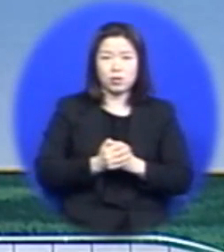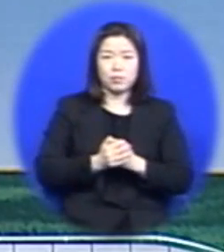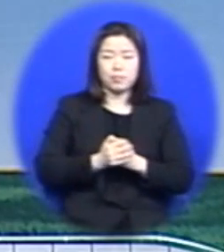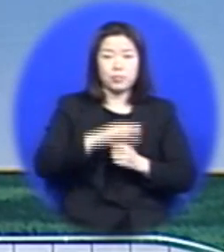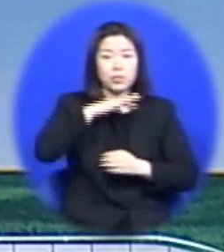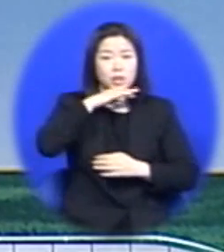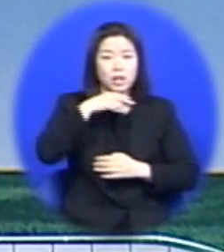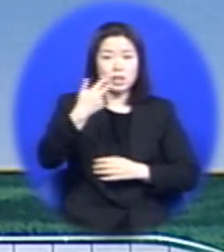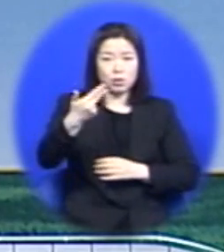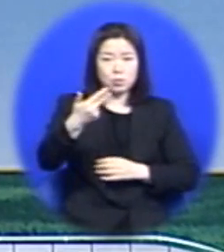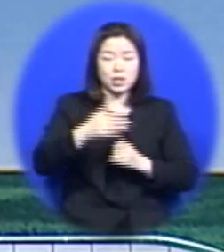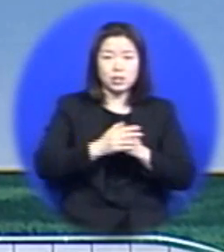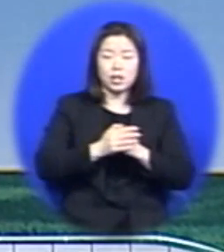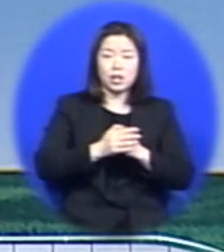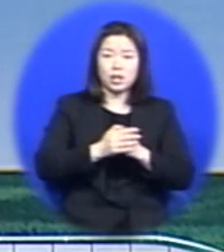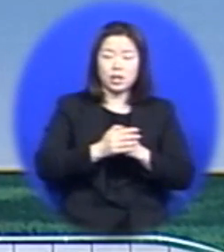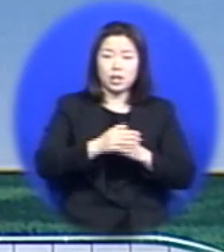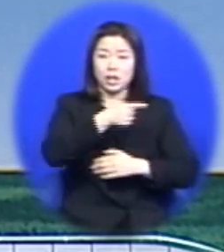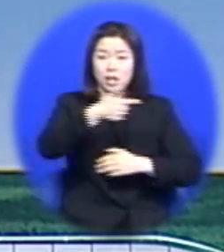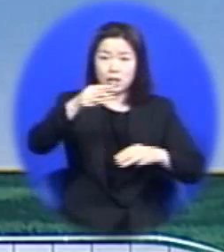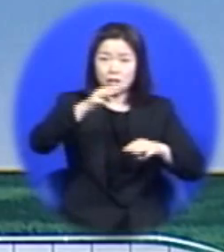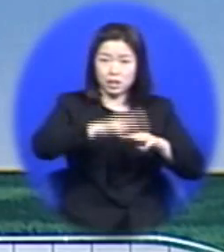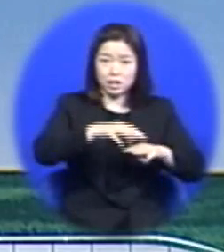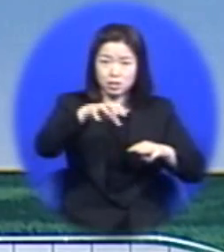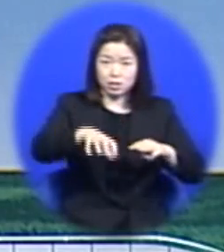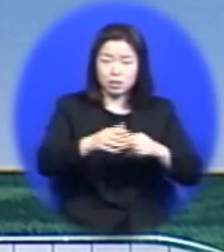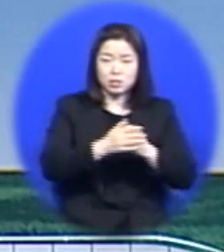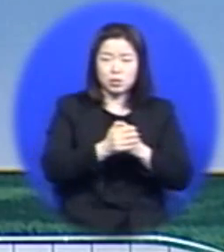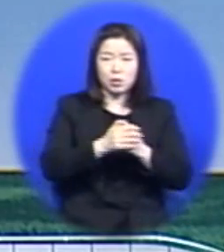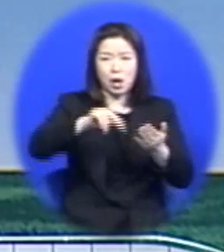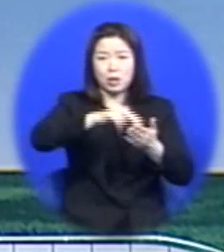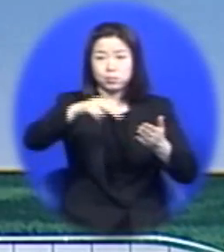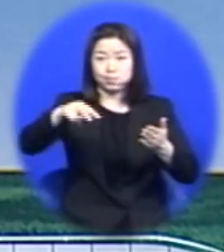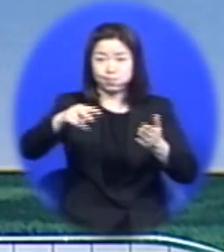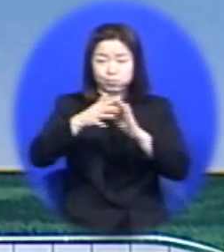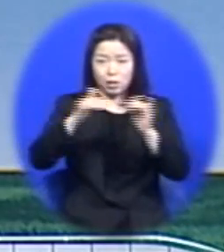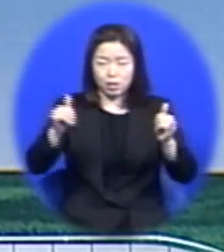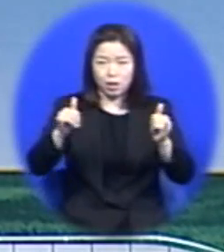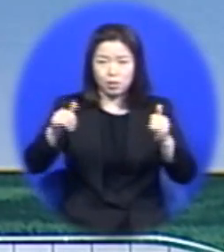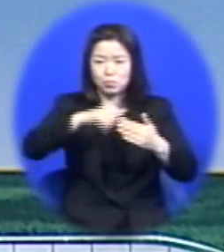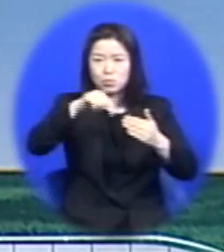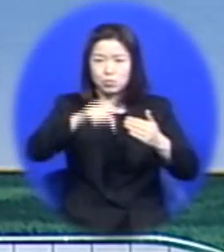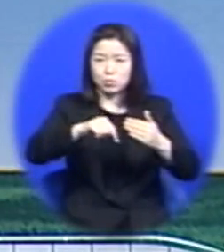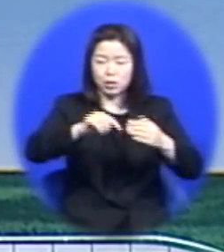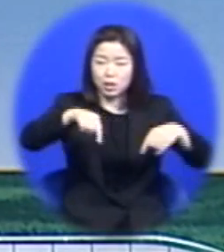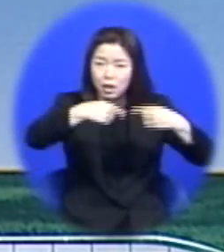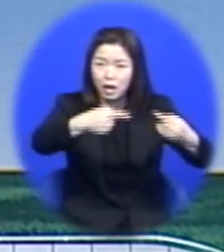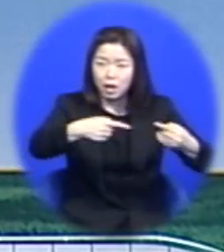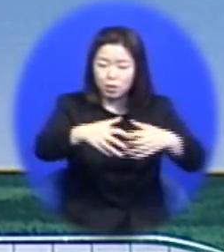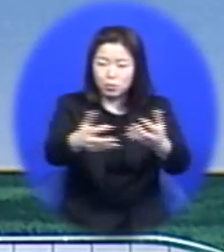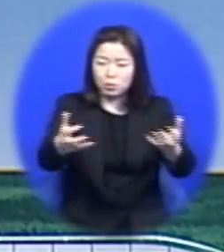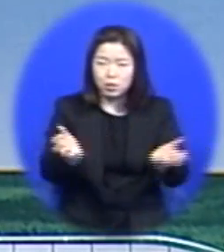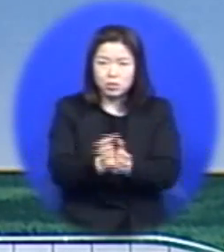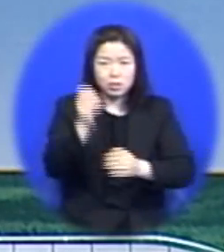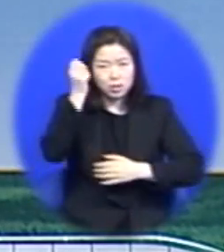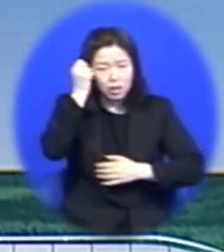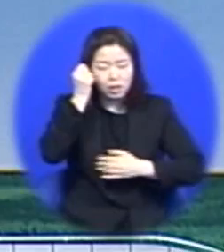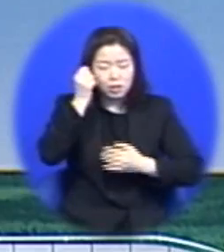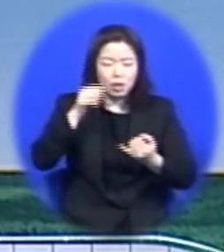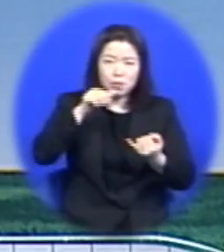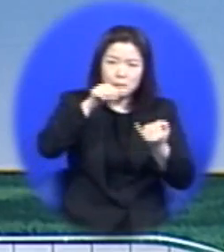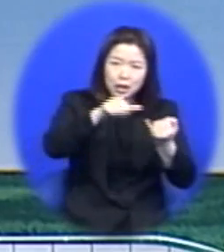7살 때 대전에 그 불황 아들 속에 들어가서 거기서 지내면서 강간을